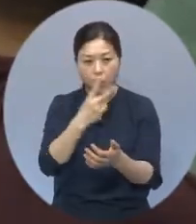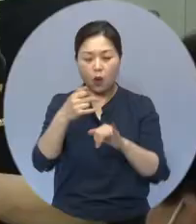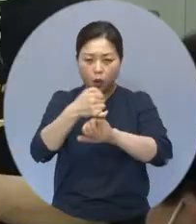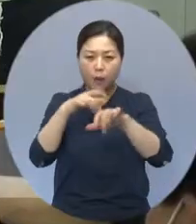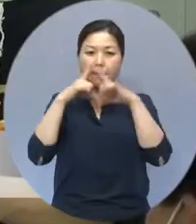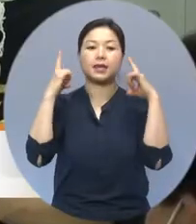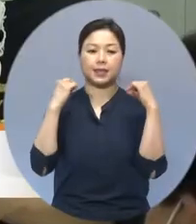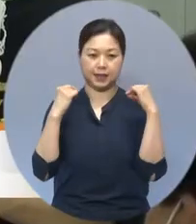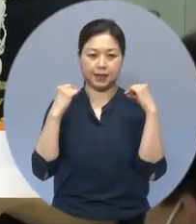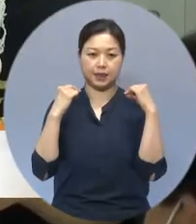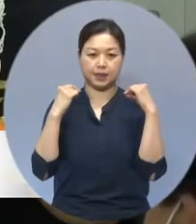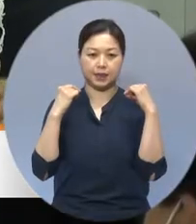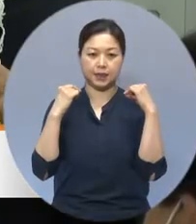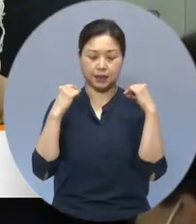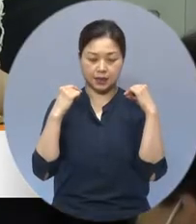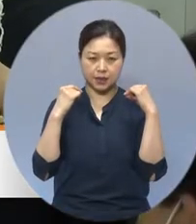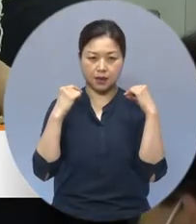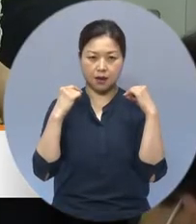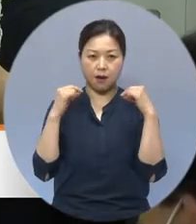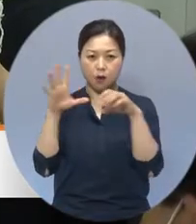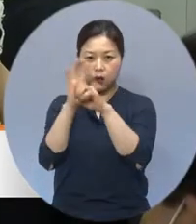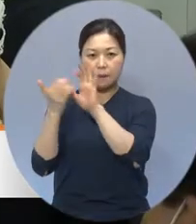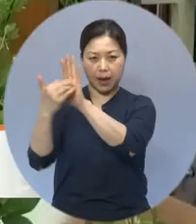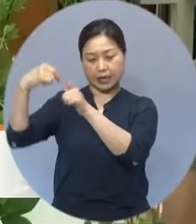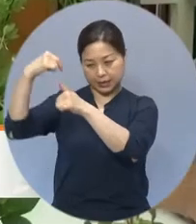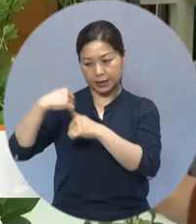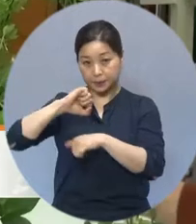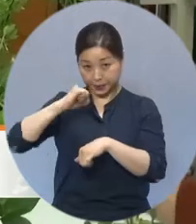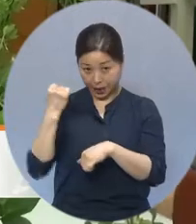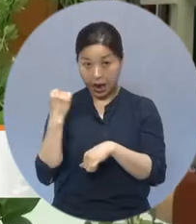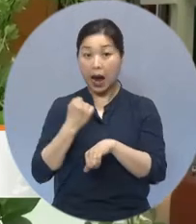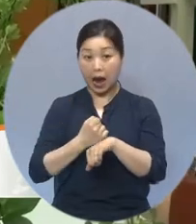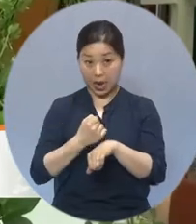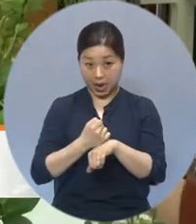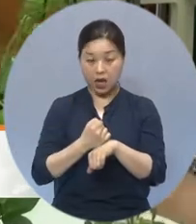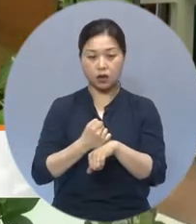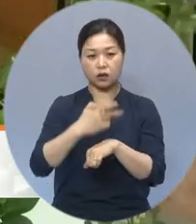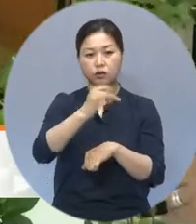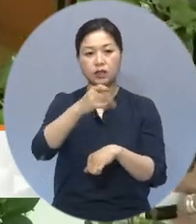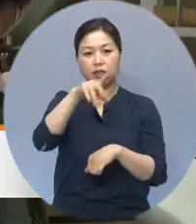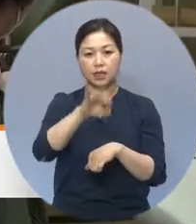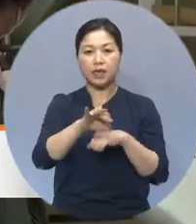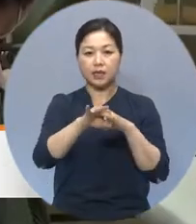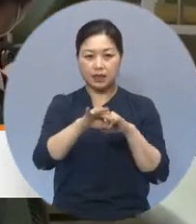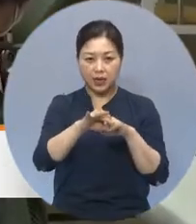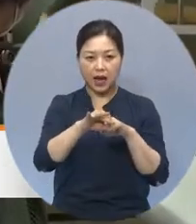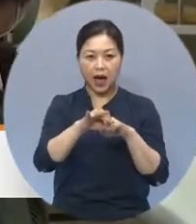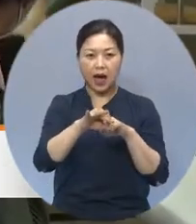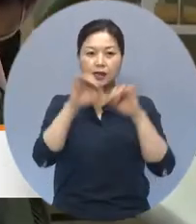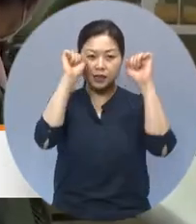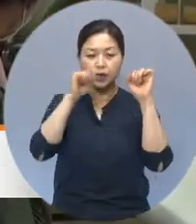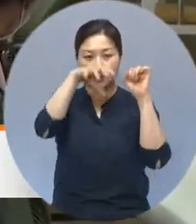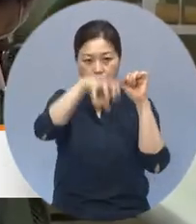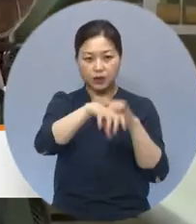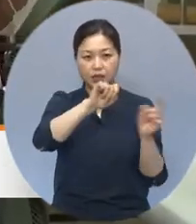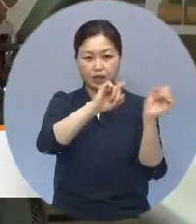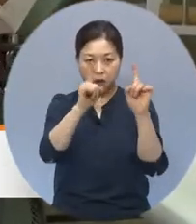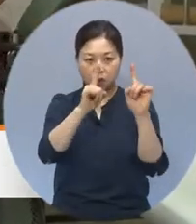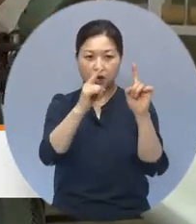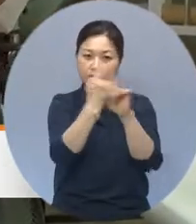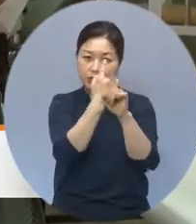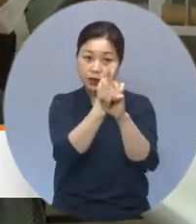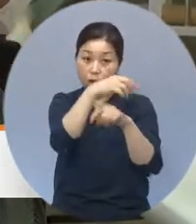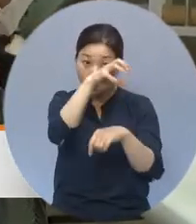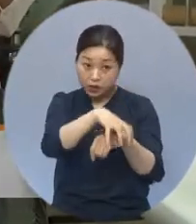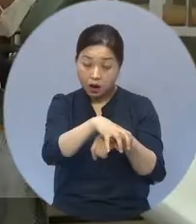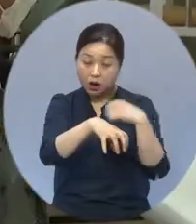착용하는 등 방역 수칙을 철저하게 준수하면서 순창 실내 체육관 재활 치료실에서 주 2회씩 총 12회에